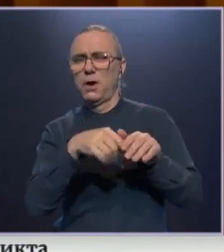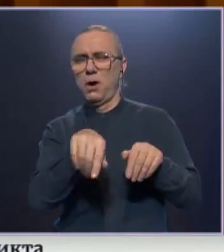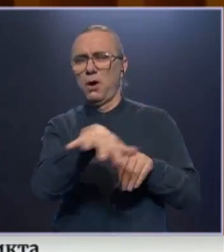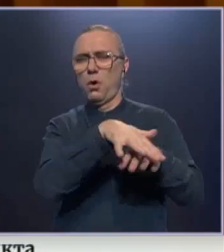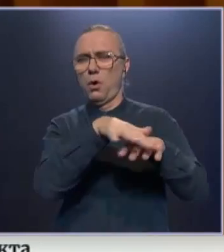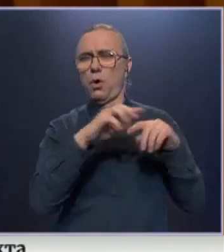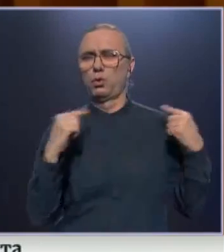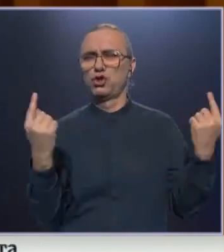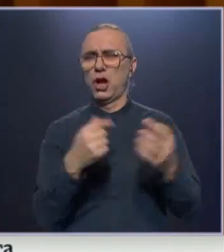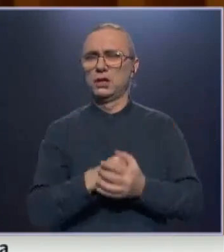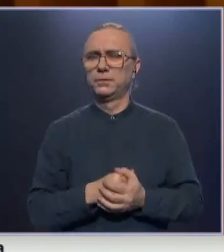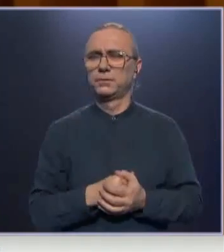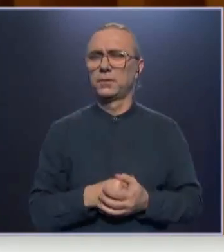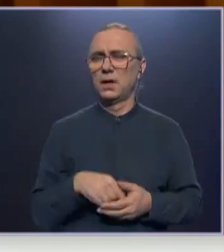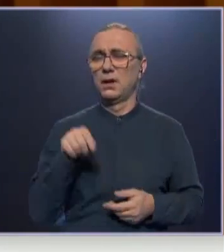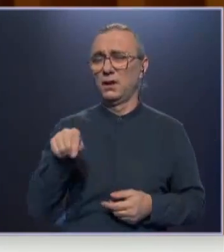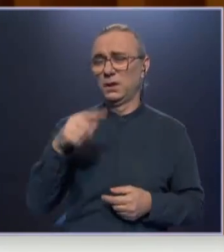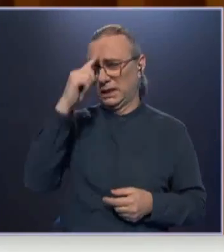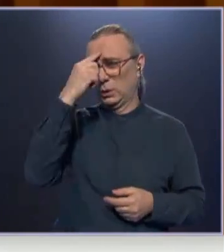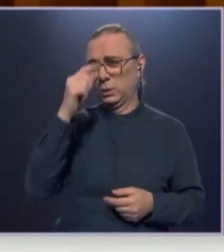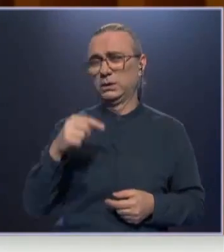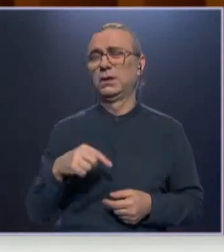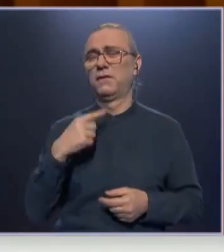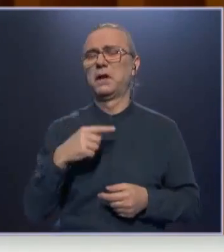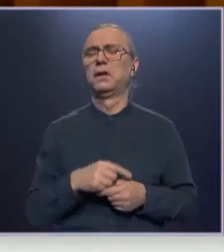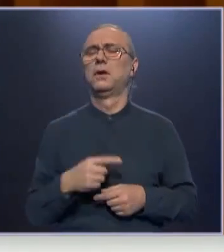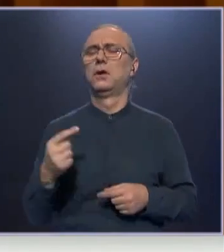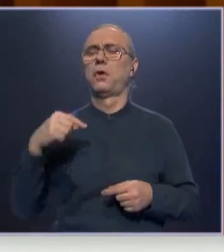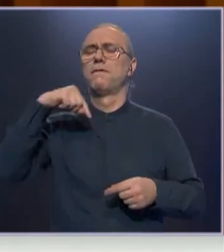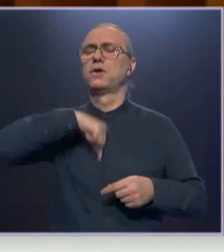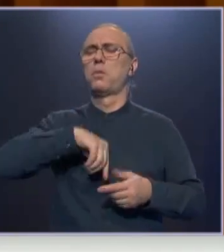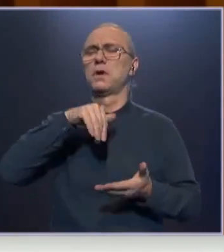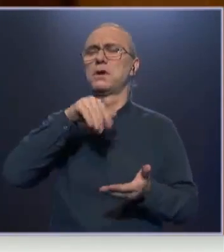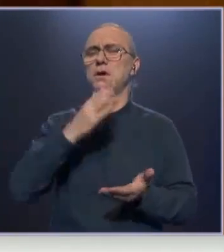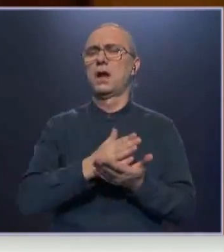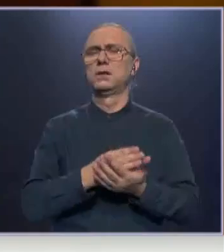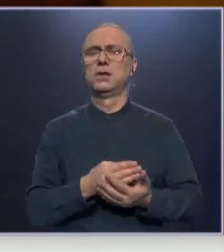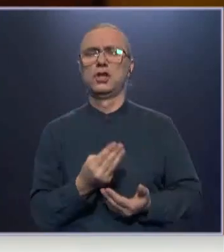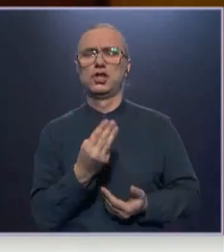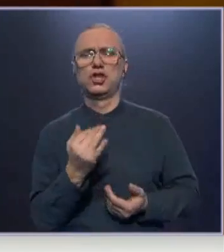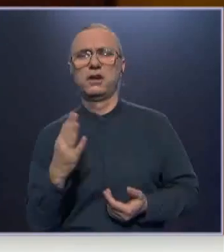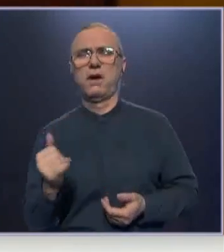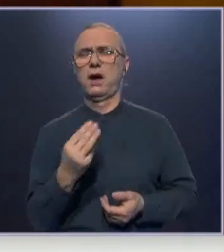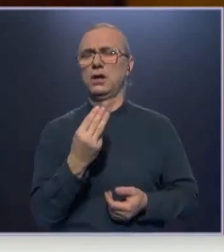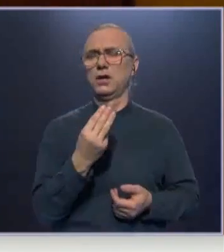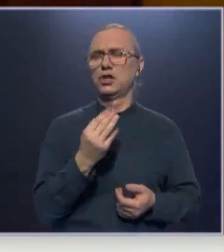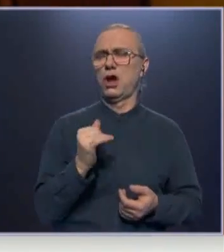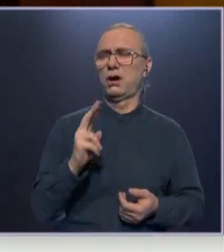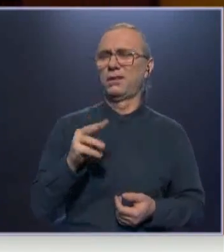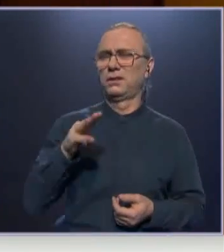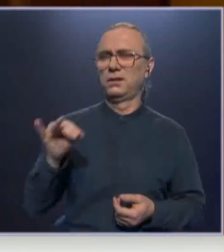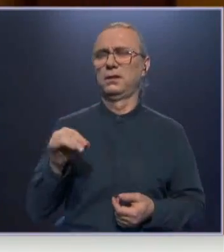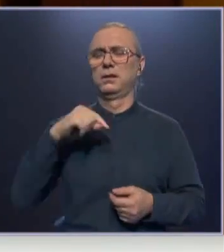является аватаром Шивы и Шакти, мужского и женского начал божества. Еще он говорил, что пришел ради